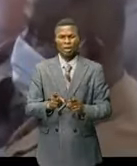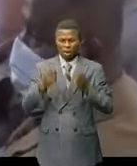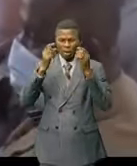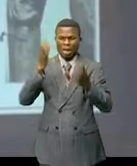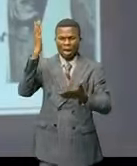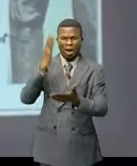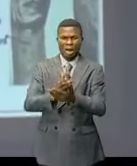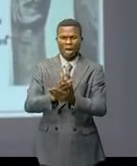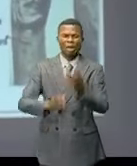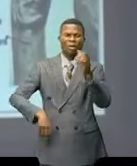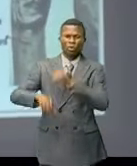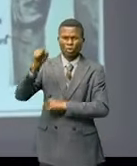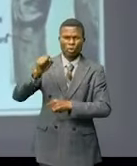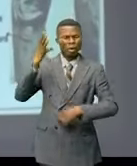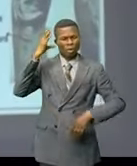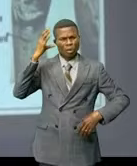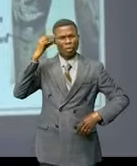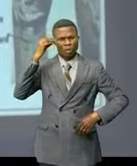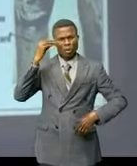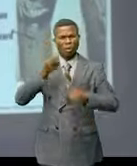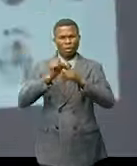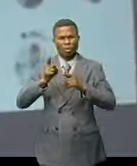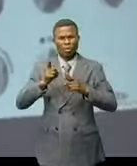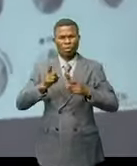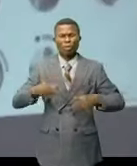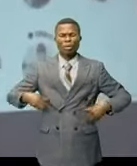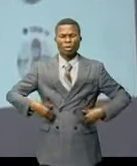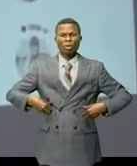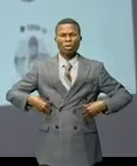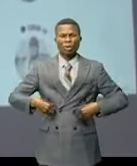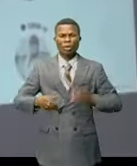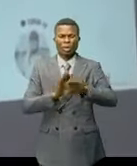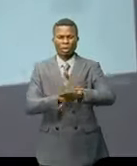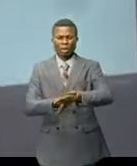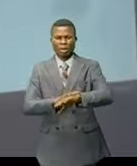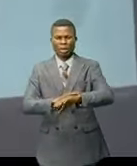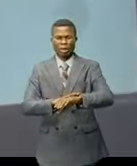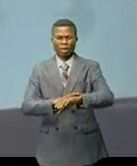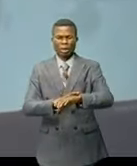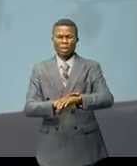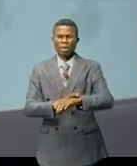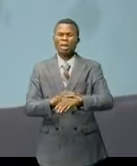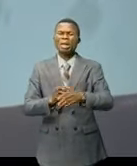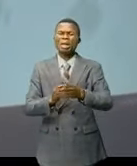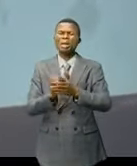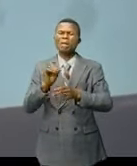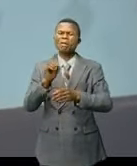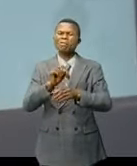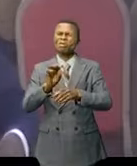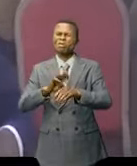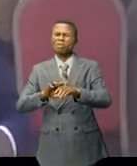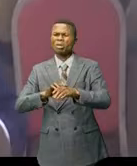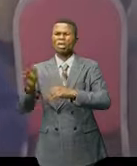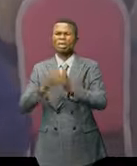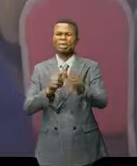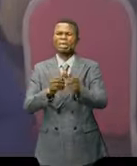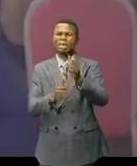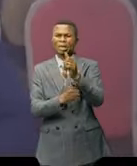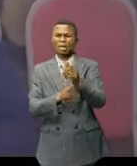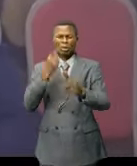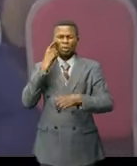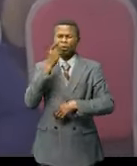éradiquer l'oncocercose, une maladie causée par les vers qui vivent dans la peau et qui reproduisent des très nombreux petits vers qui abîment la peau et les